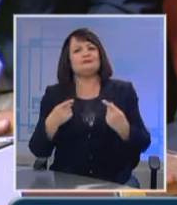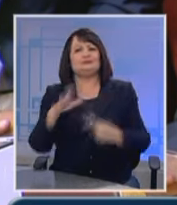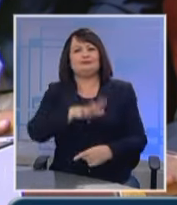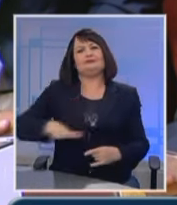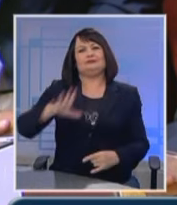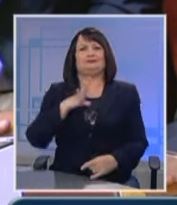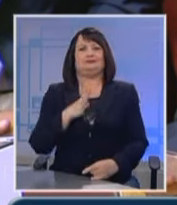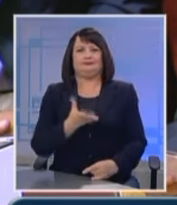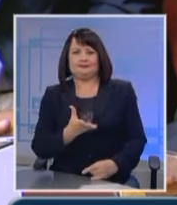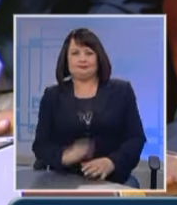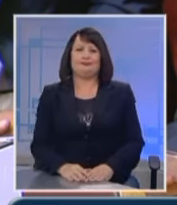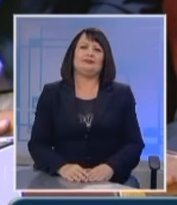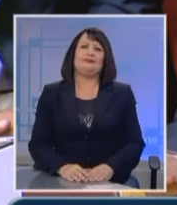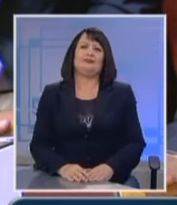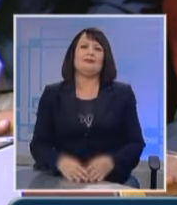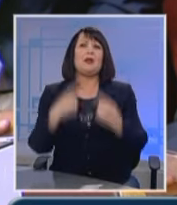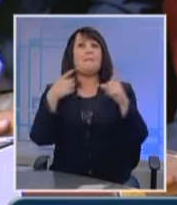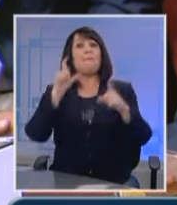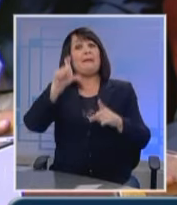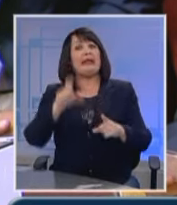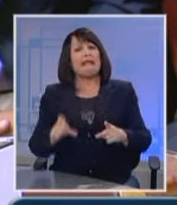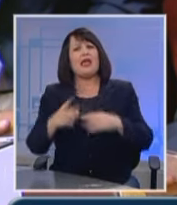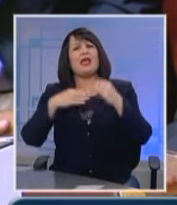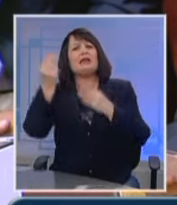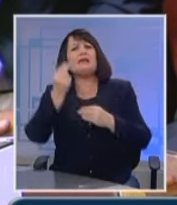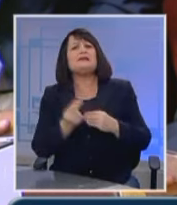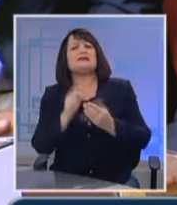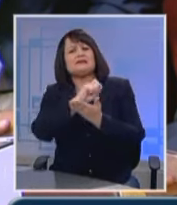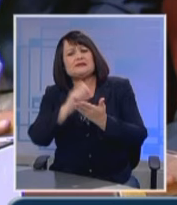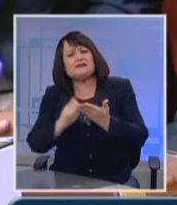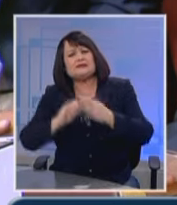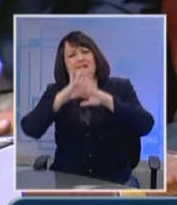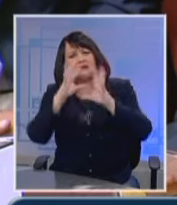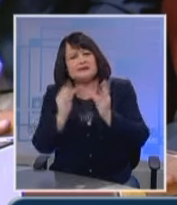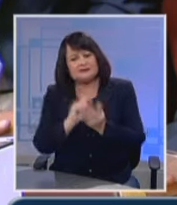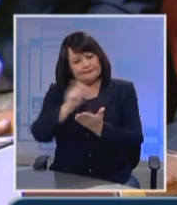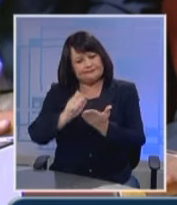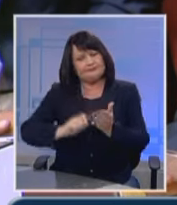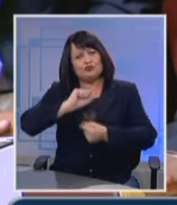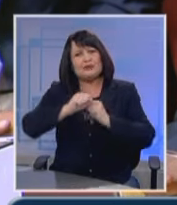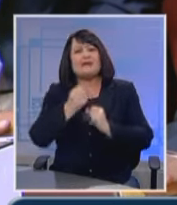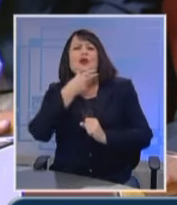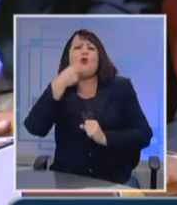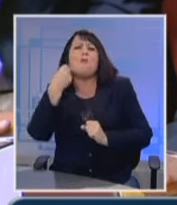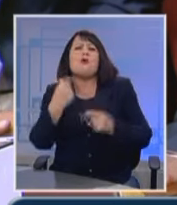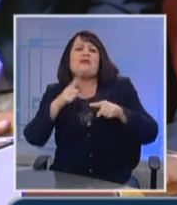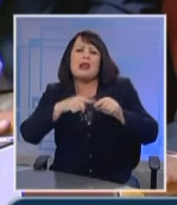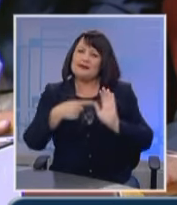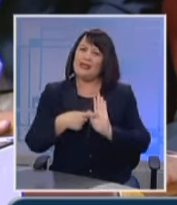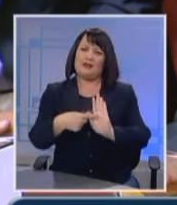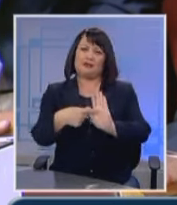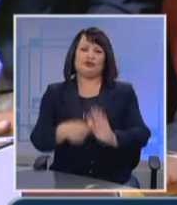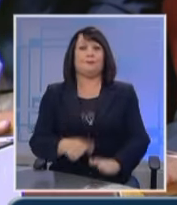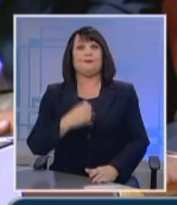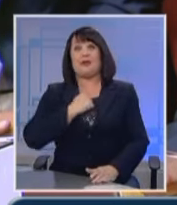κόσμου. Αμέτρητοι οι ποιητές, οι συγγραφείς και οι καλλιτέχνες, οι οποίοι προσπάθησαν να αποτυπώσουν στα έργα τους την ομορφιά της χώρας μας. Δυστυχώς,